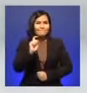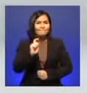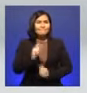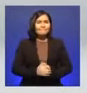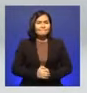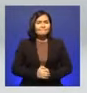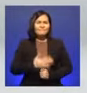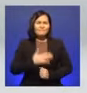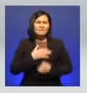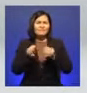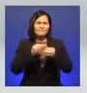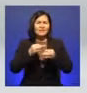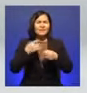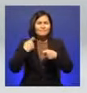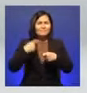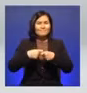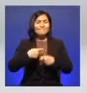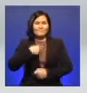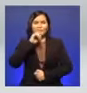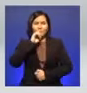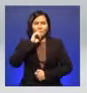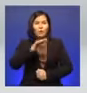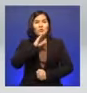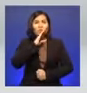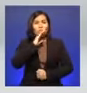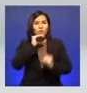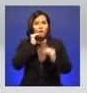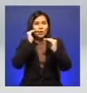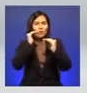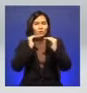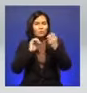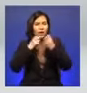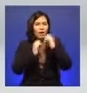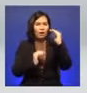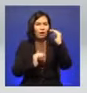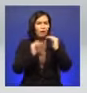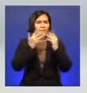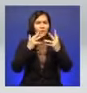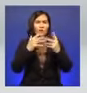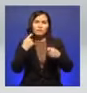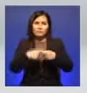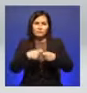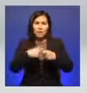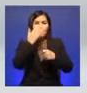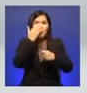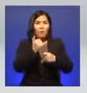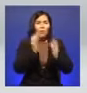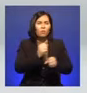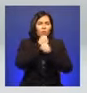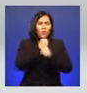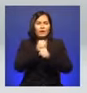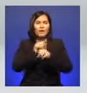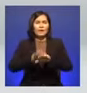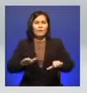ที่ตอบยากเนาะแต่อาจจะขอตอบอย่างนี้ก่อนว่าถ้าไม่ลดลงคงเรื่องใหญ่แน่นะครับยกตัวอย่างเช่นผู้สูงอายุและเด็กก็จะอยู่ในครัวเรือน